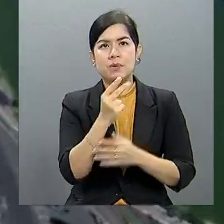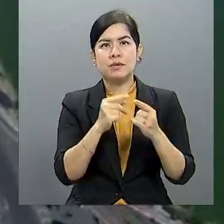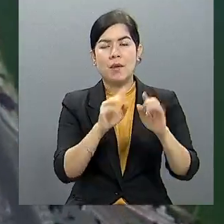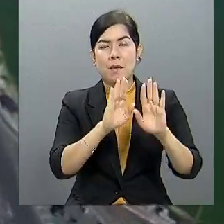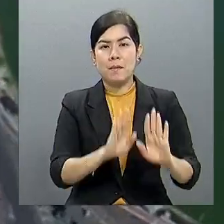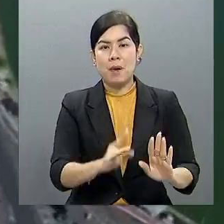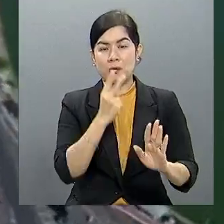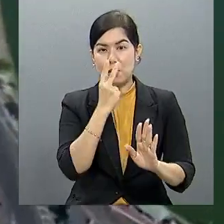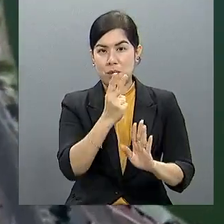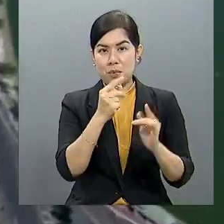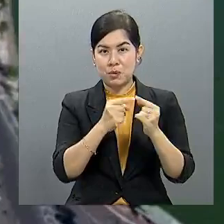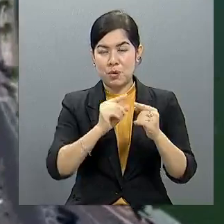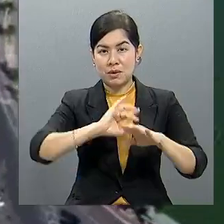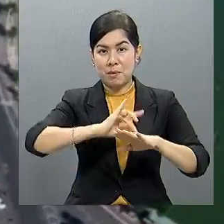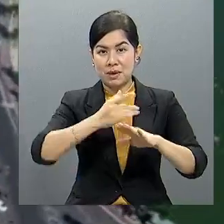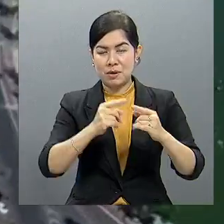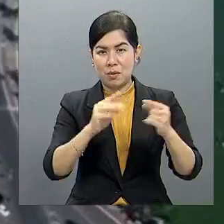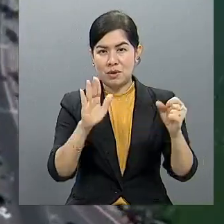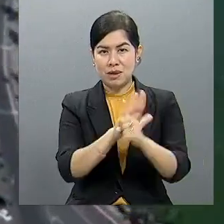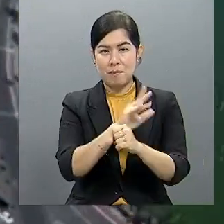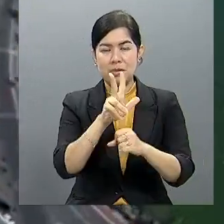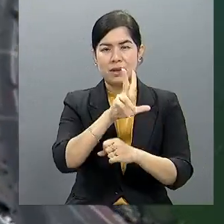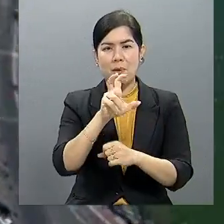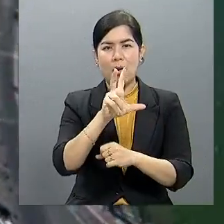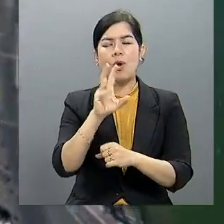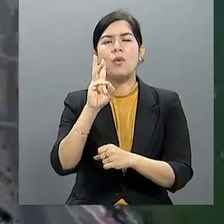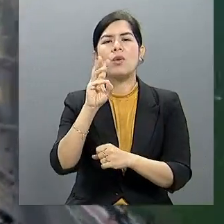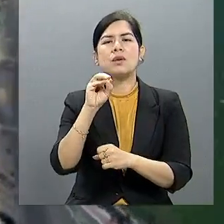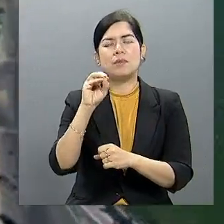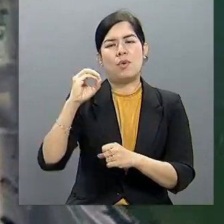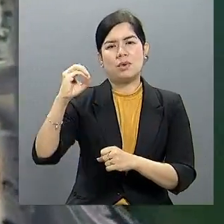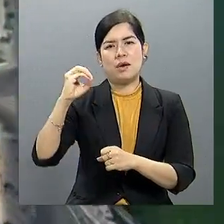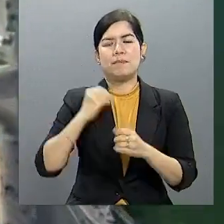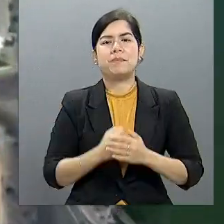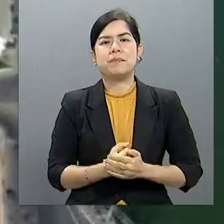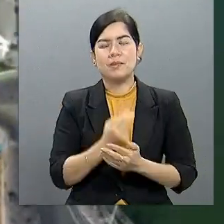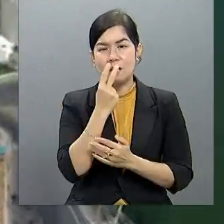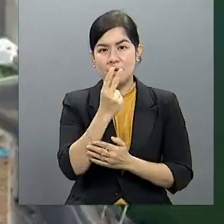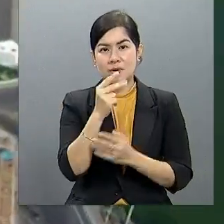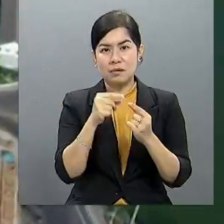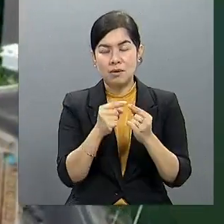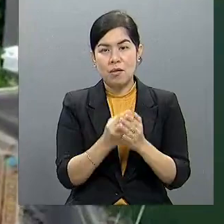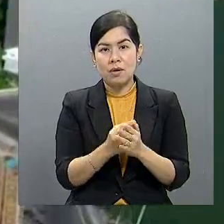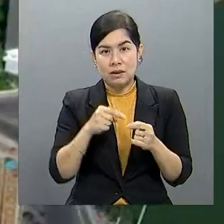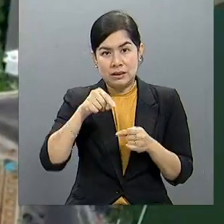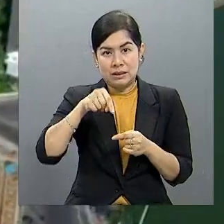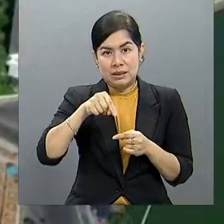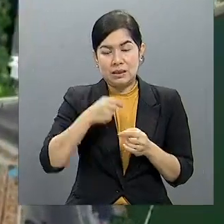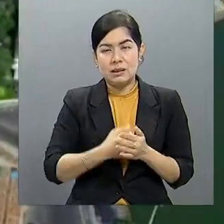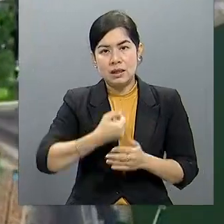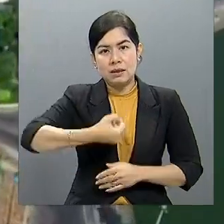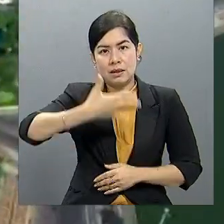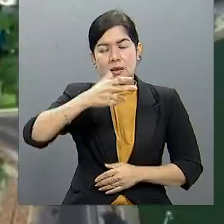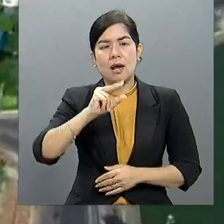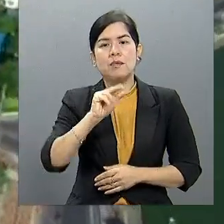องศานอกจากนี้บราเวณชั้น 35 ของหอโวท จะเป็นพื้นที่ประดิศฐานของพระพุธธามิงเมอง